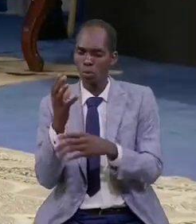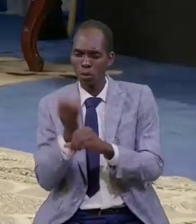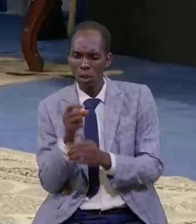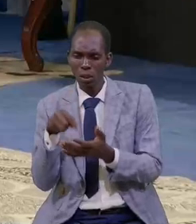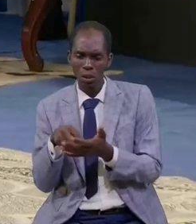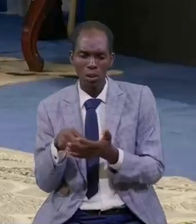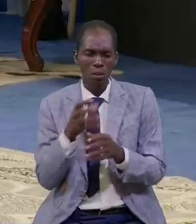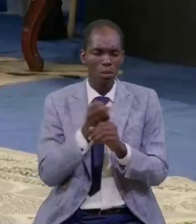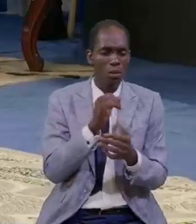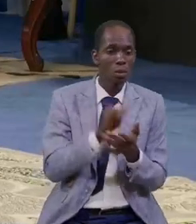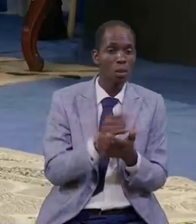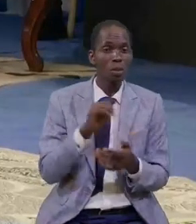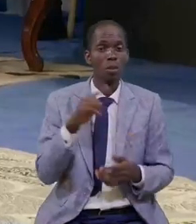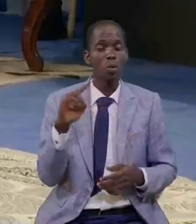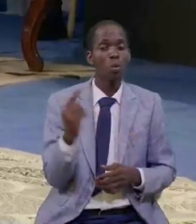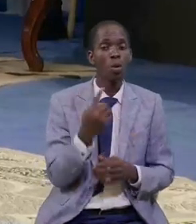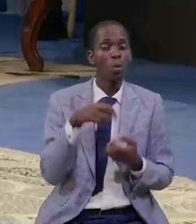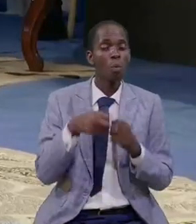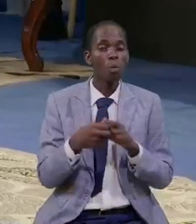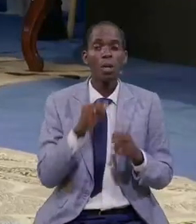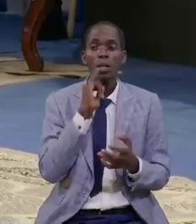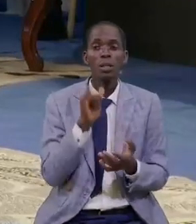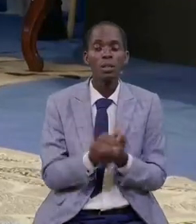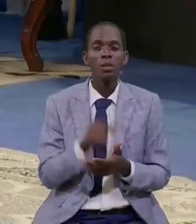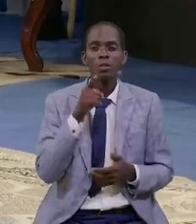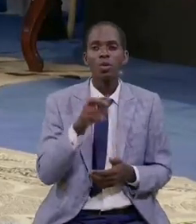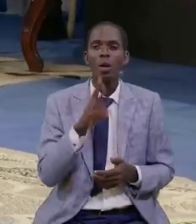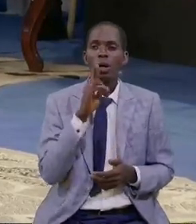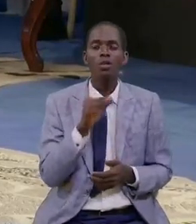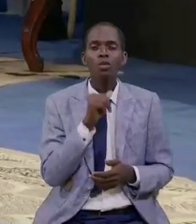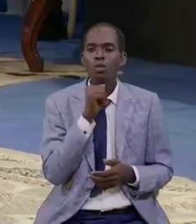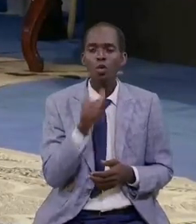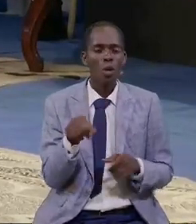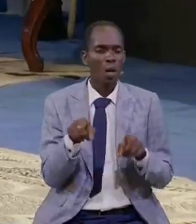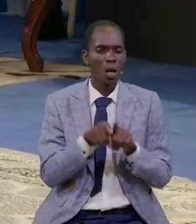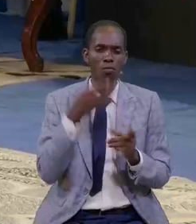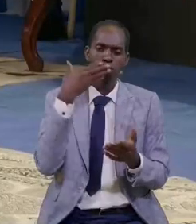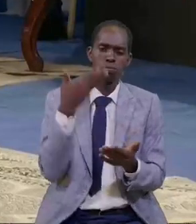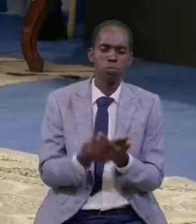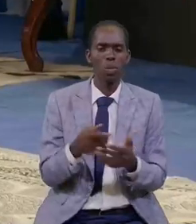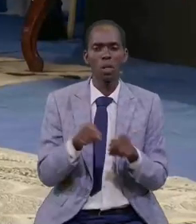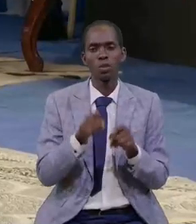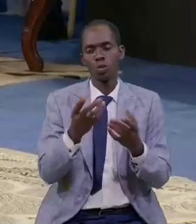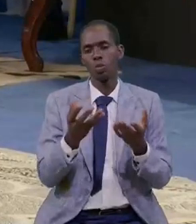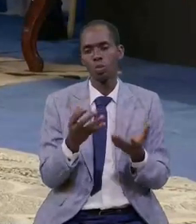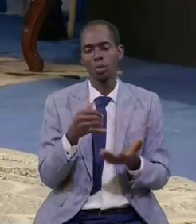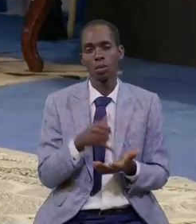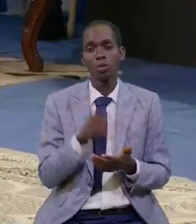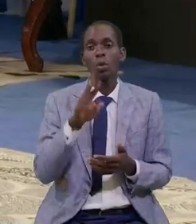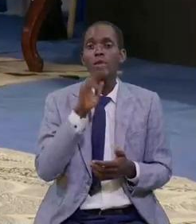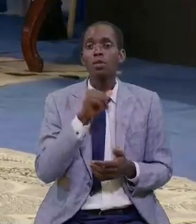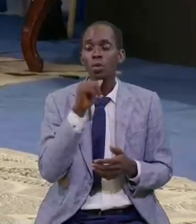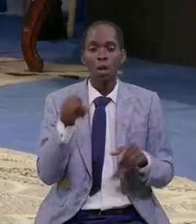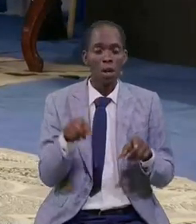seul défi maintenant vous nêes n'êtes pas assez bon que vous devez l'être vous n'êtes pas assez